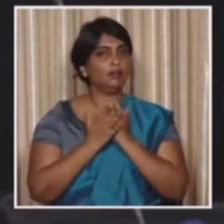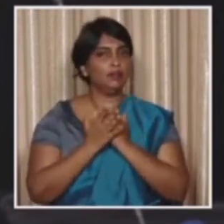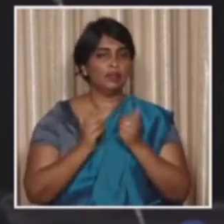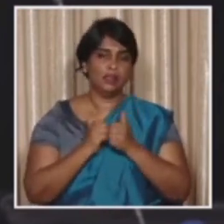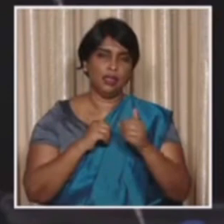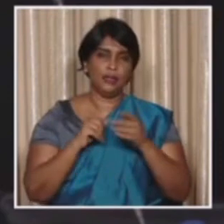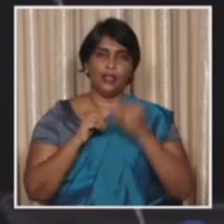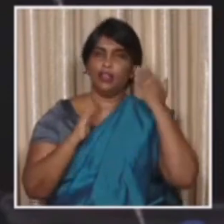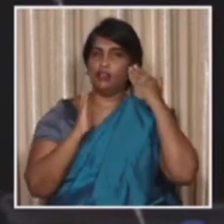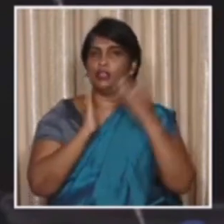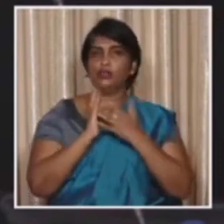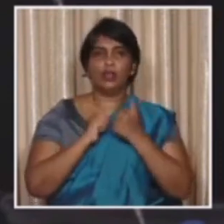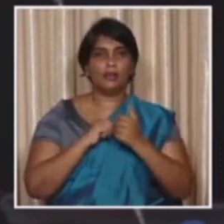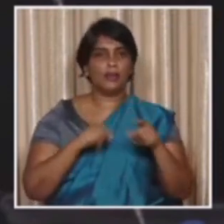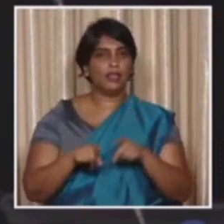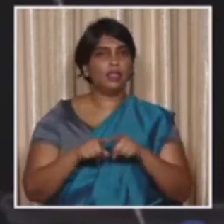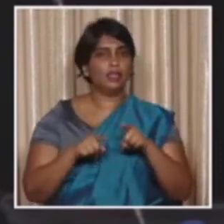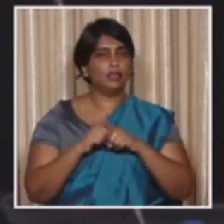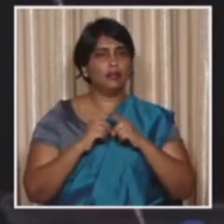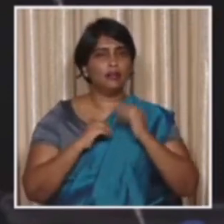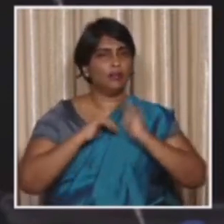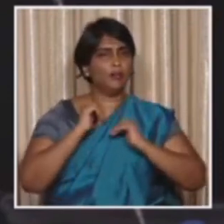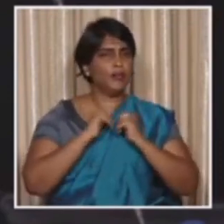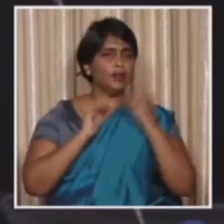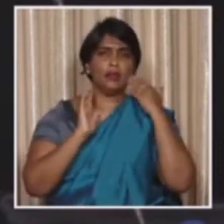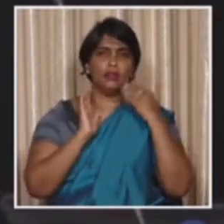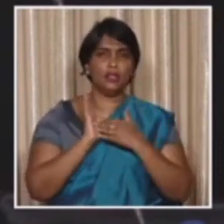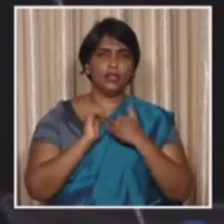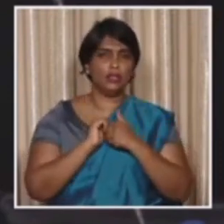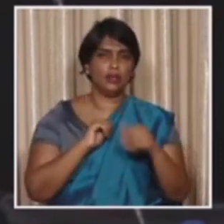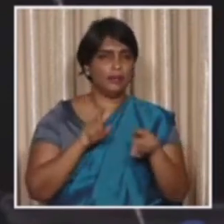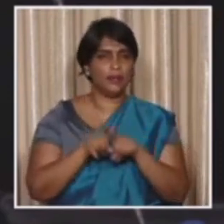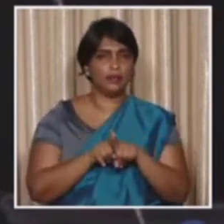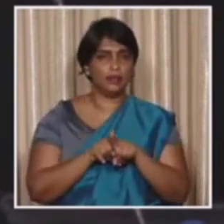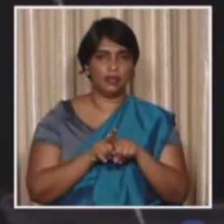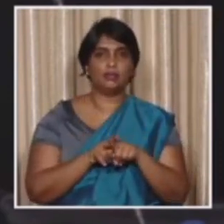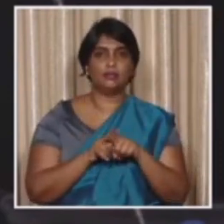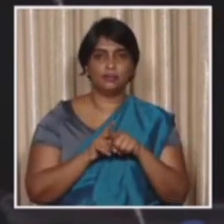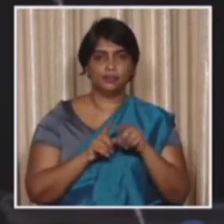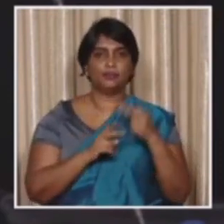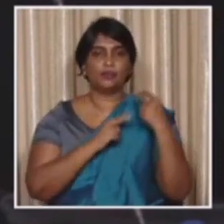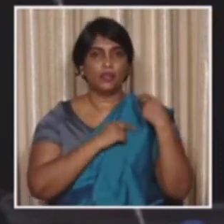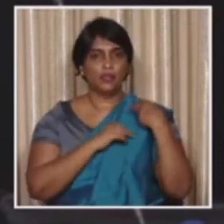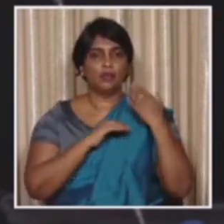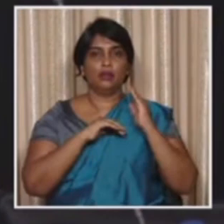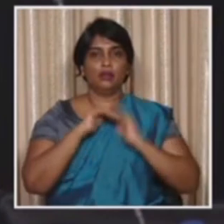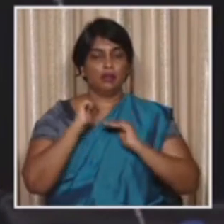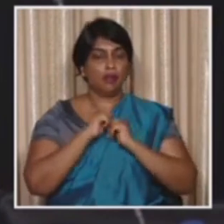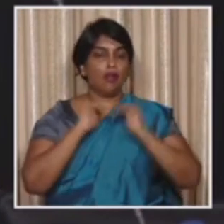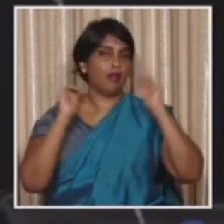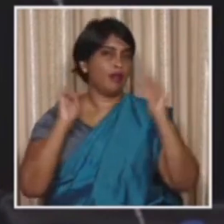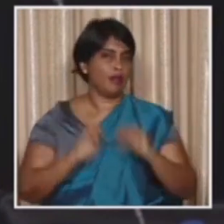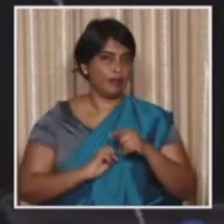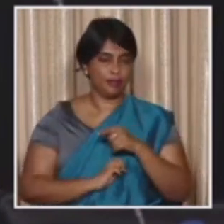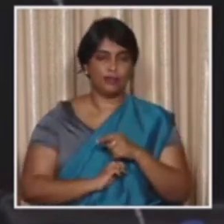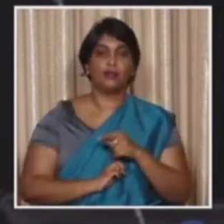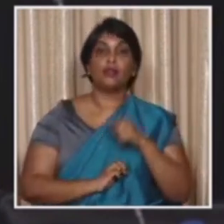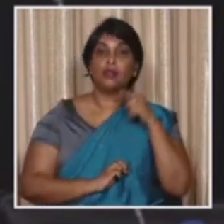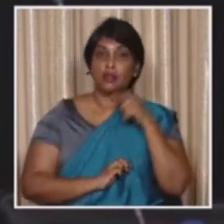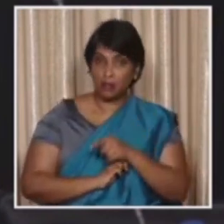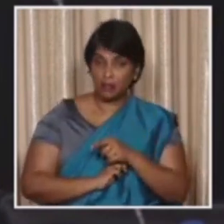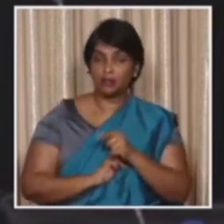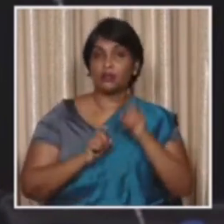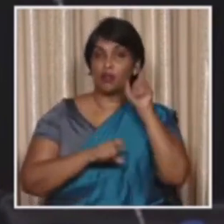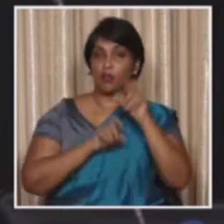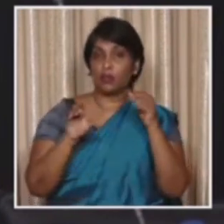එහෙම මානසිකත්වයකින් කටයුතු කරන පිරිසක් ඉන්නවා. ඒ අය සමාජ වගකීම් පිළිබඳ තියෙන බැඳීම් අඩුයි. ඒ නමුත් ඒ පිරිසක්